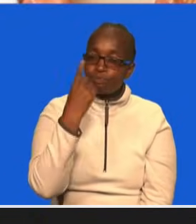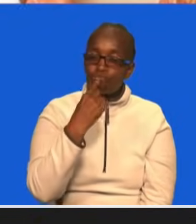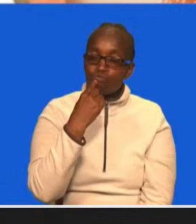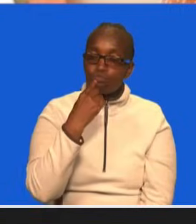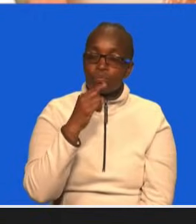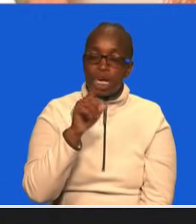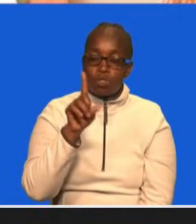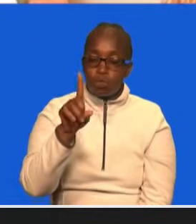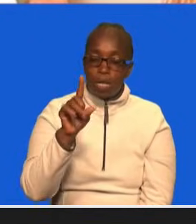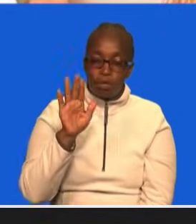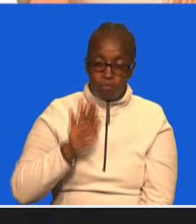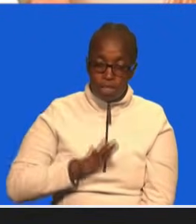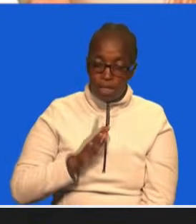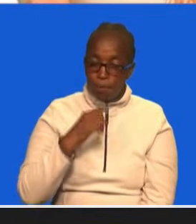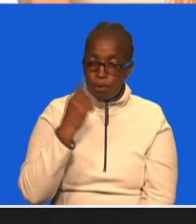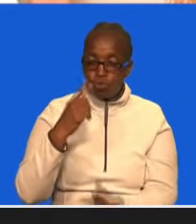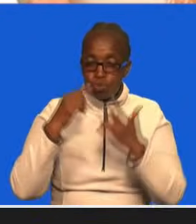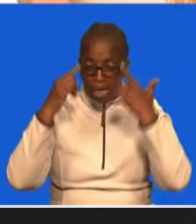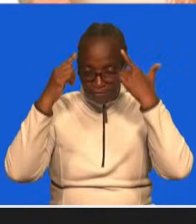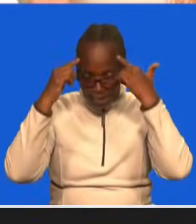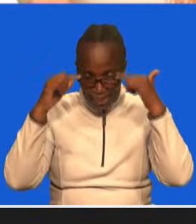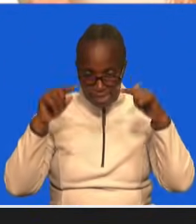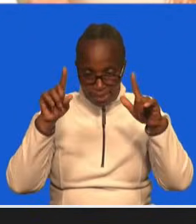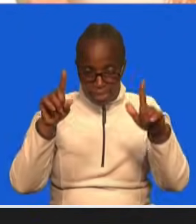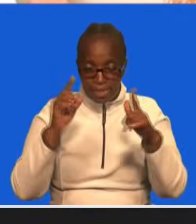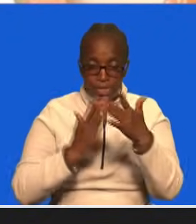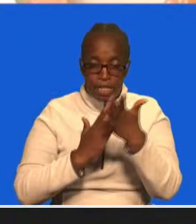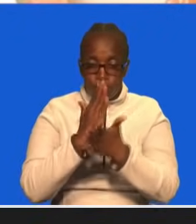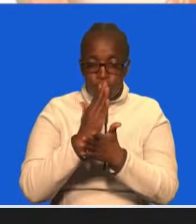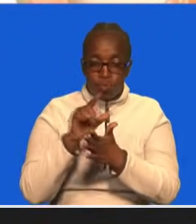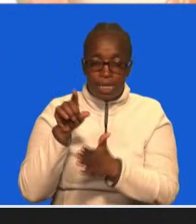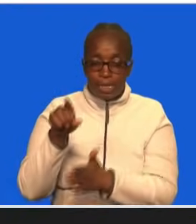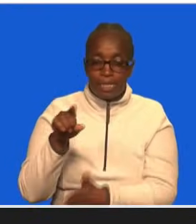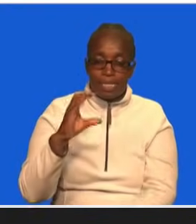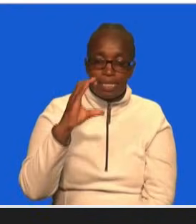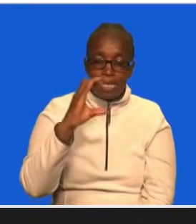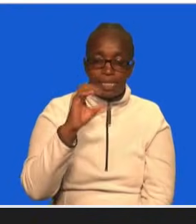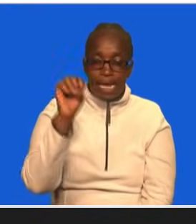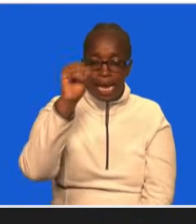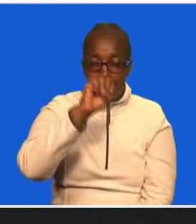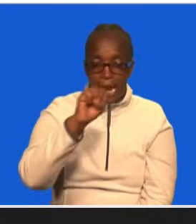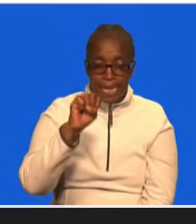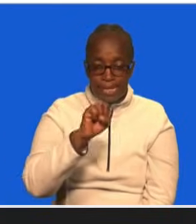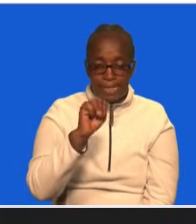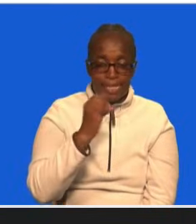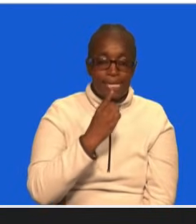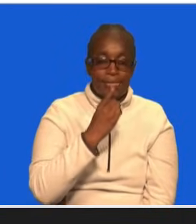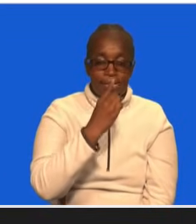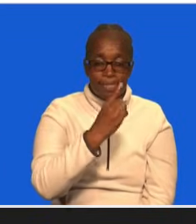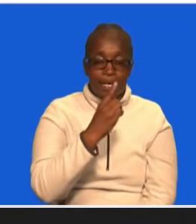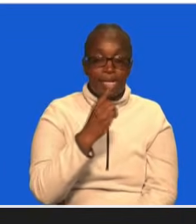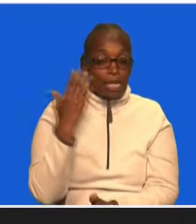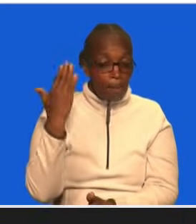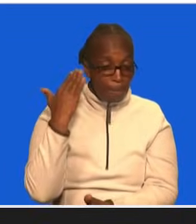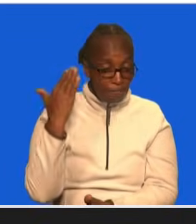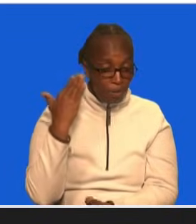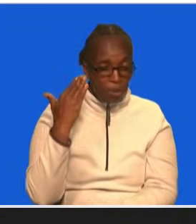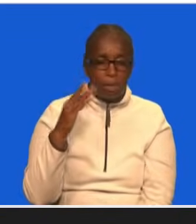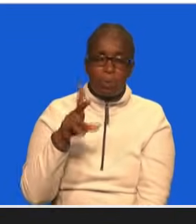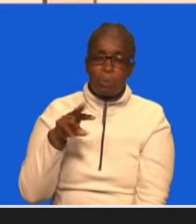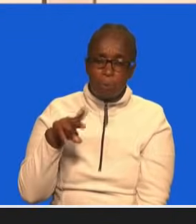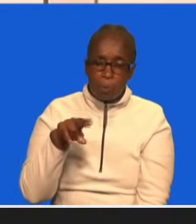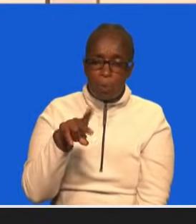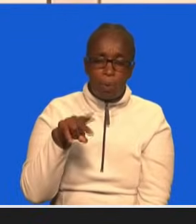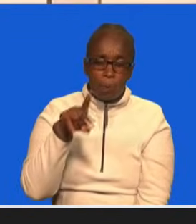Mwangangi ambaye ndiye mama aliyefanikiwa kusaidika kupitia upasuaji huo alibaini kuwa ilikuwa ikiwalazimu